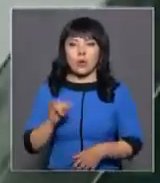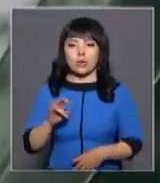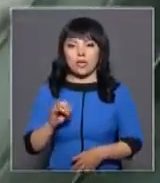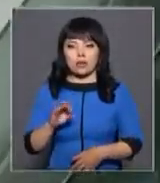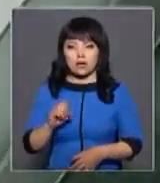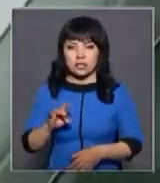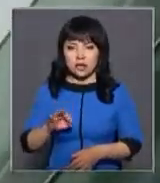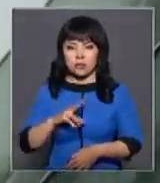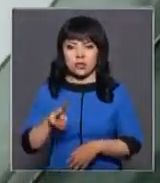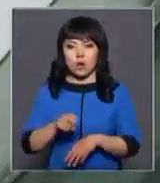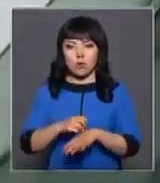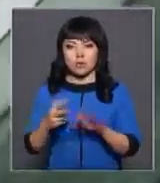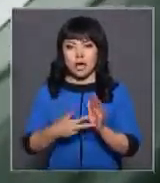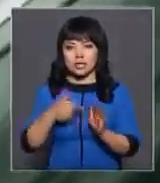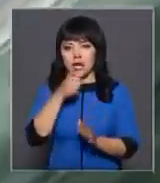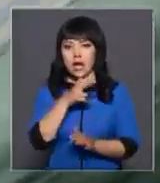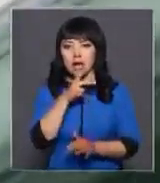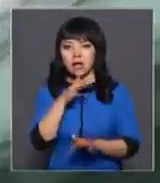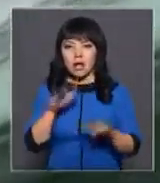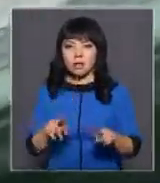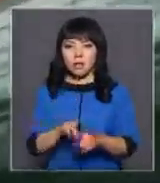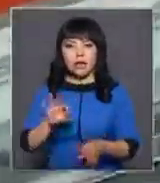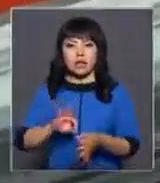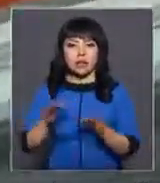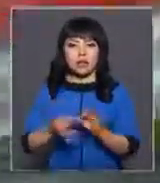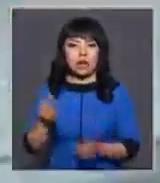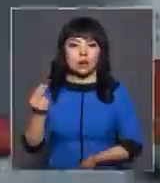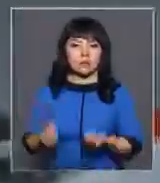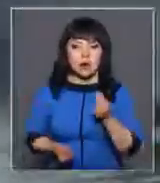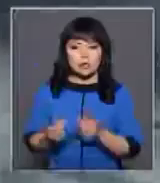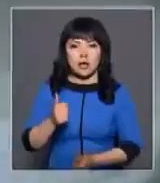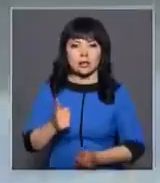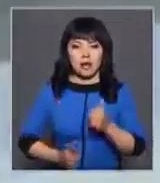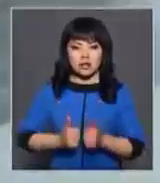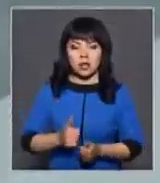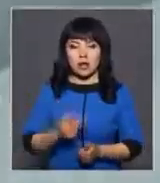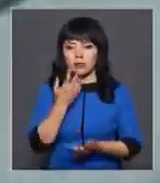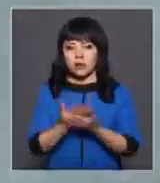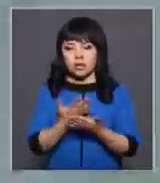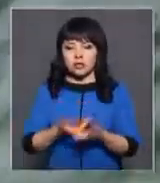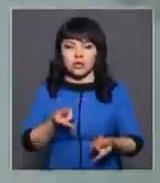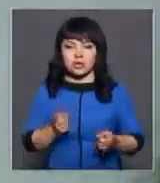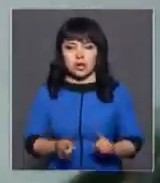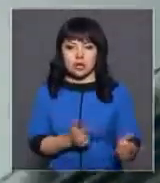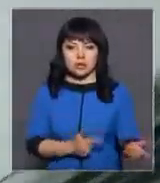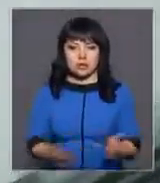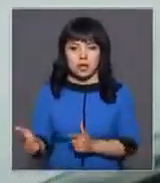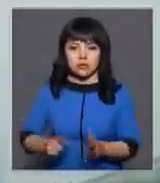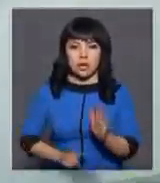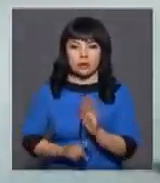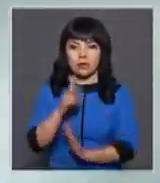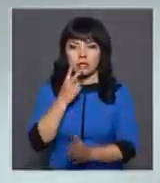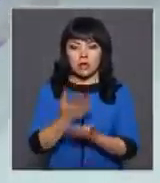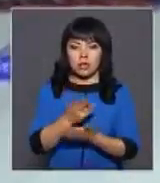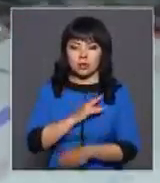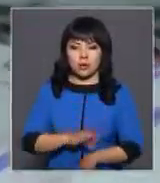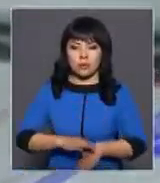мен 2018 жылы Кореяда өтетін олимпиадада ақтау керек. Қазір дайындық жұмыстары да басталып